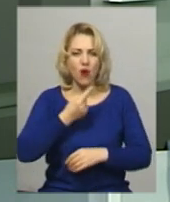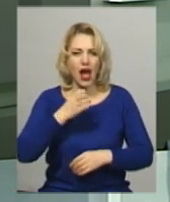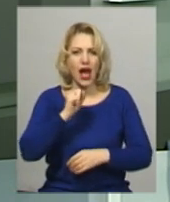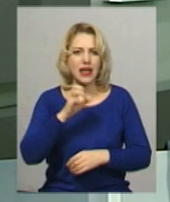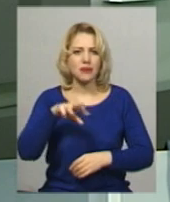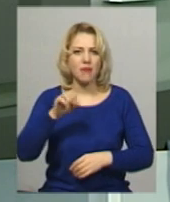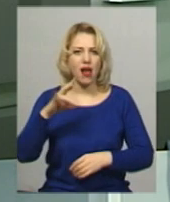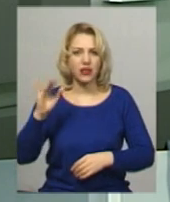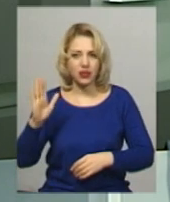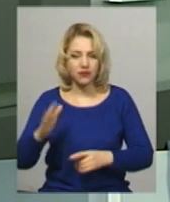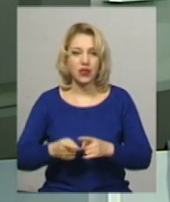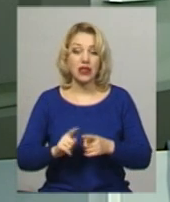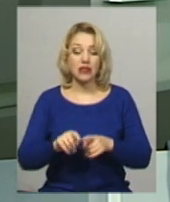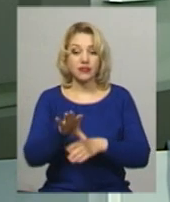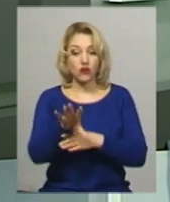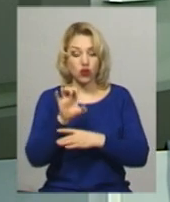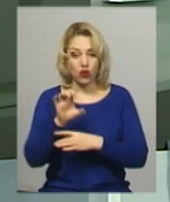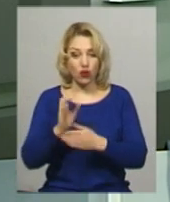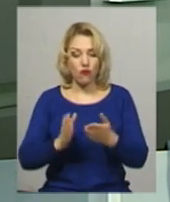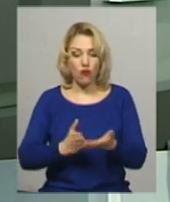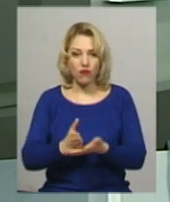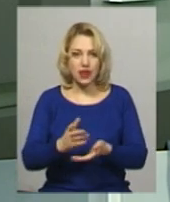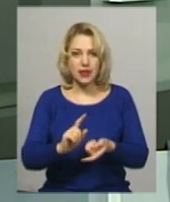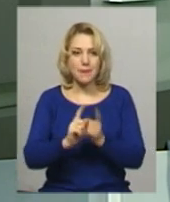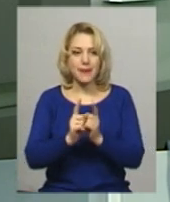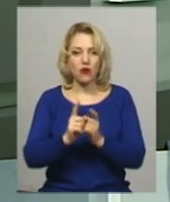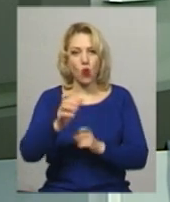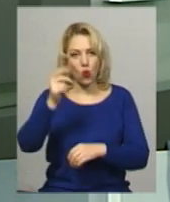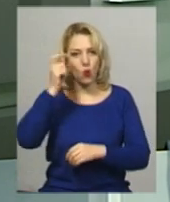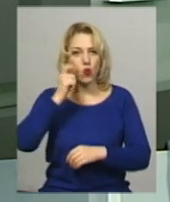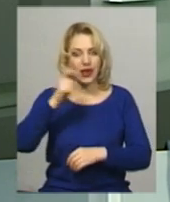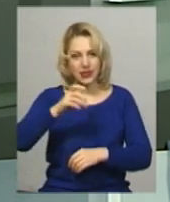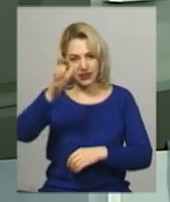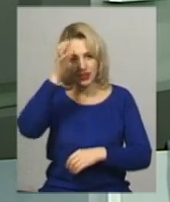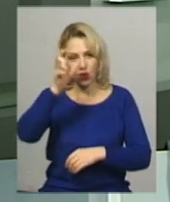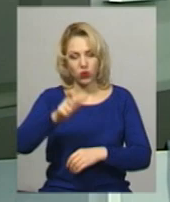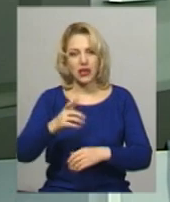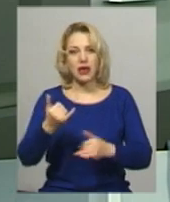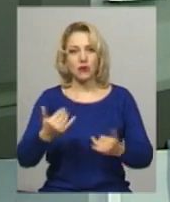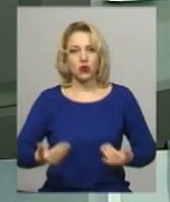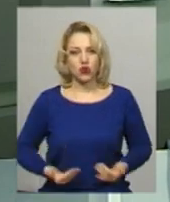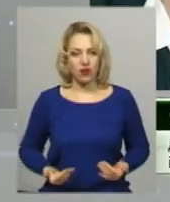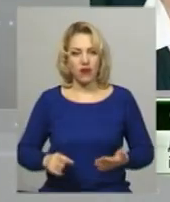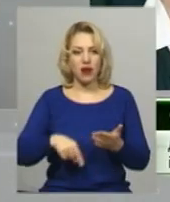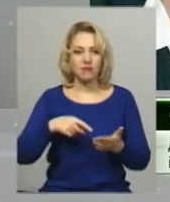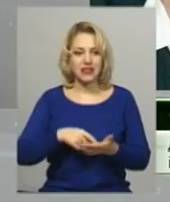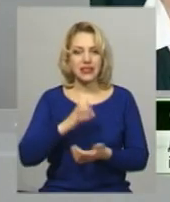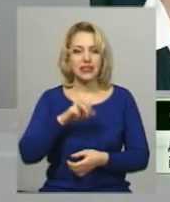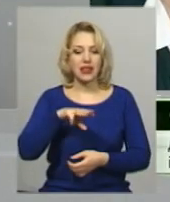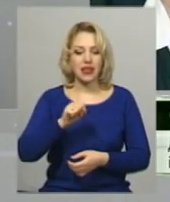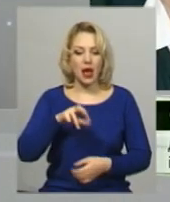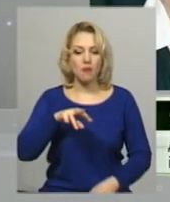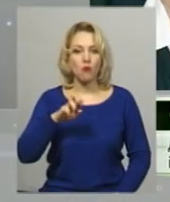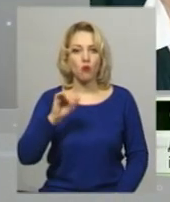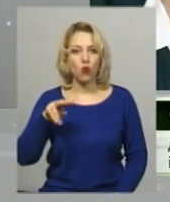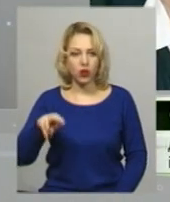1648-1657 років. Сфотографовану версію документу переклав український науковець, який на даний час мешкає у Стамбулі. Ми кілька разів до